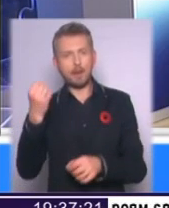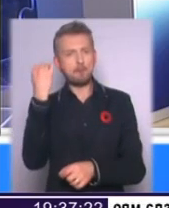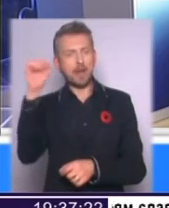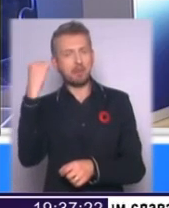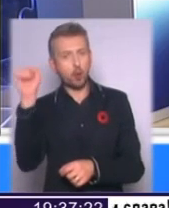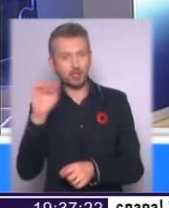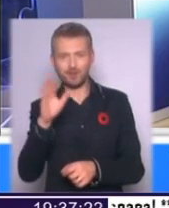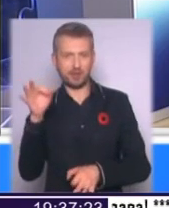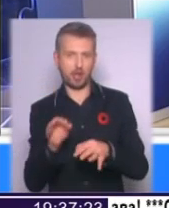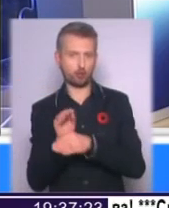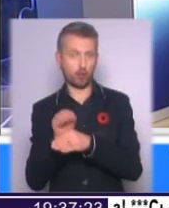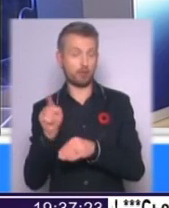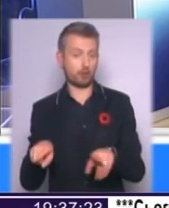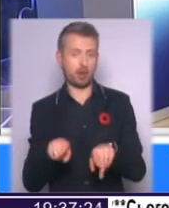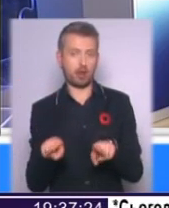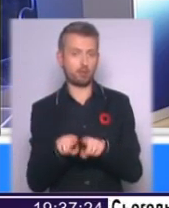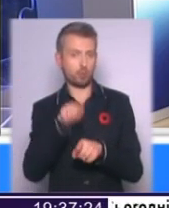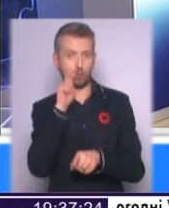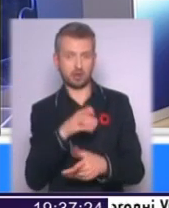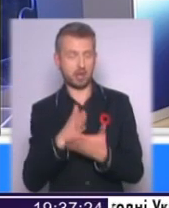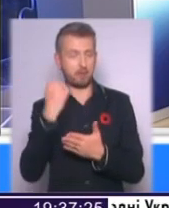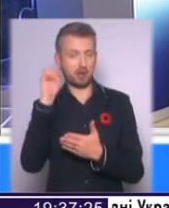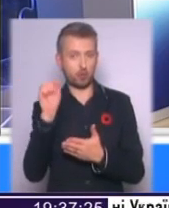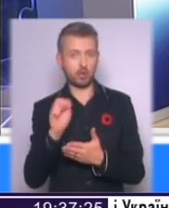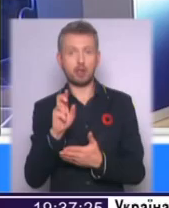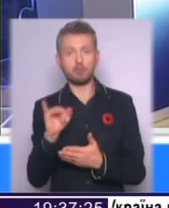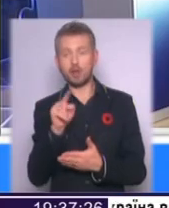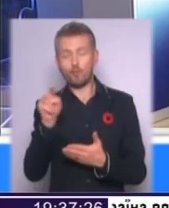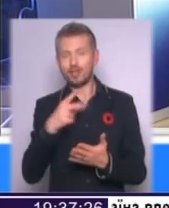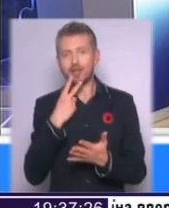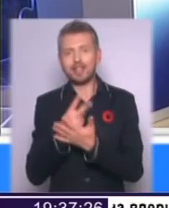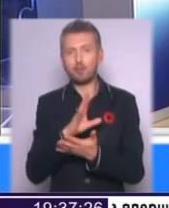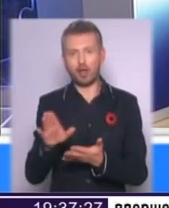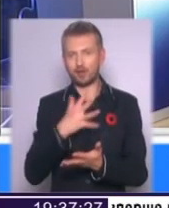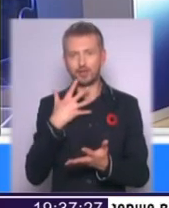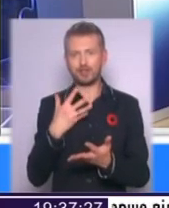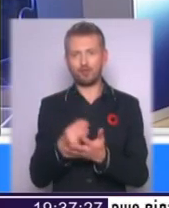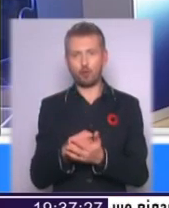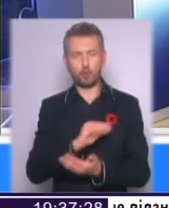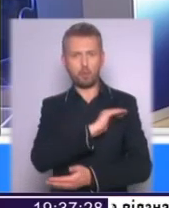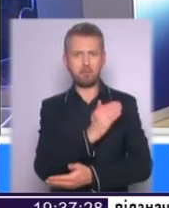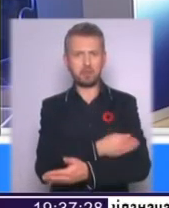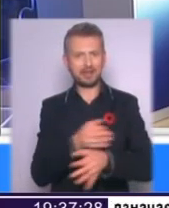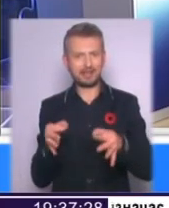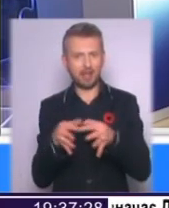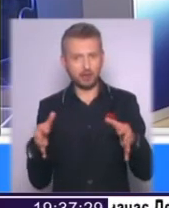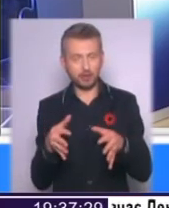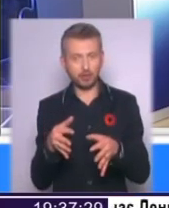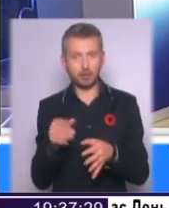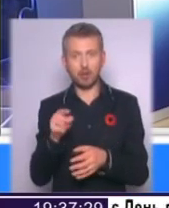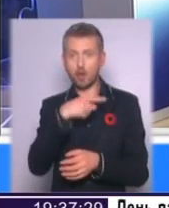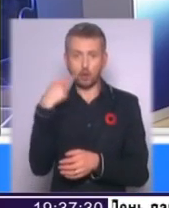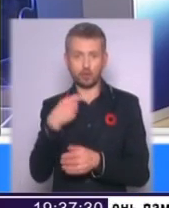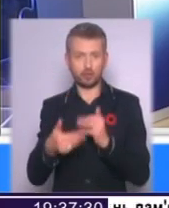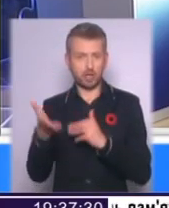як і Україна, є переможцями. І якщо б вони не показували в тому числі свою міць ядерну, то б її давно